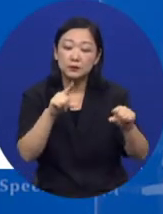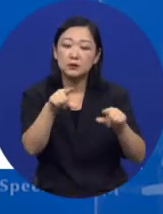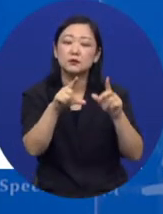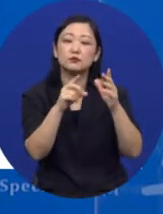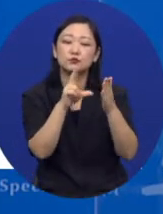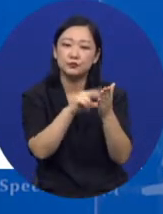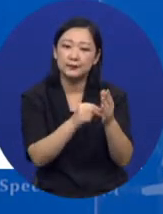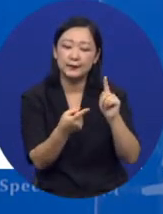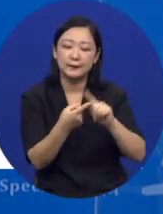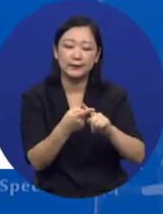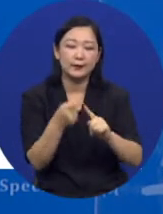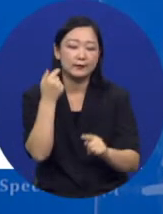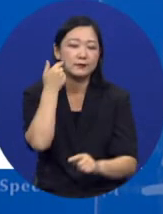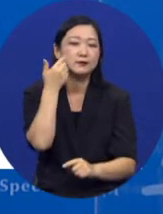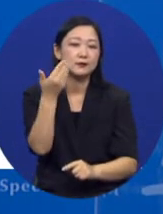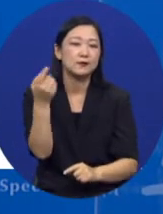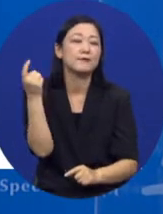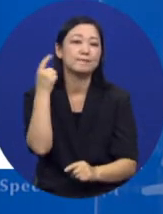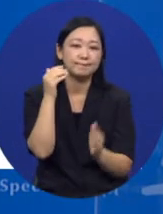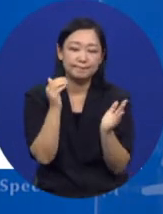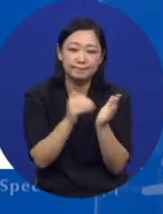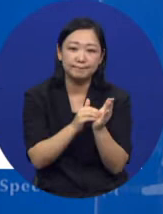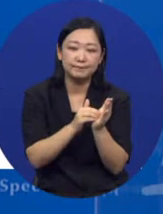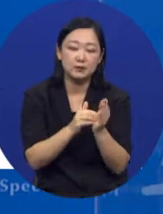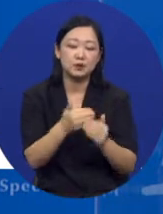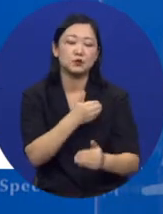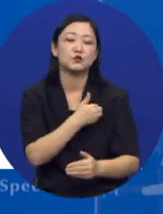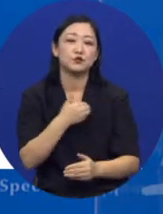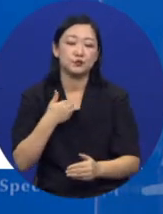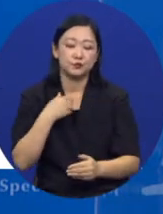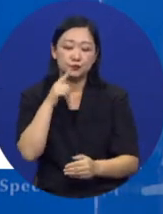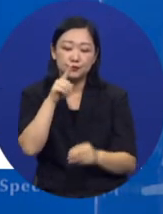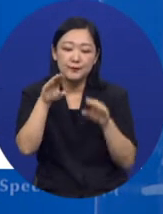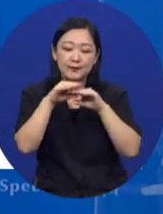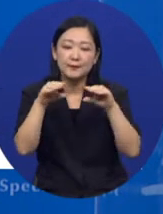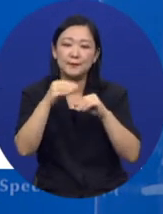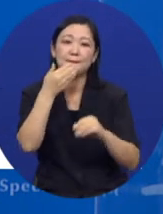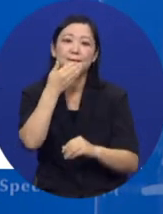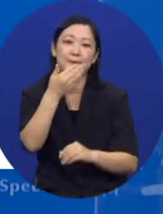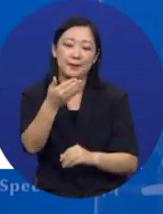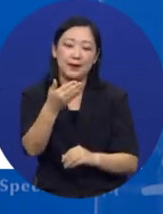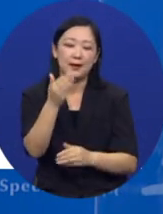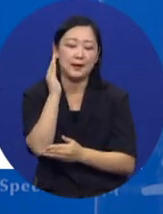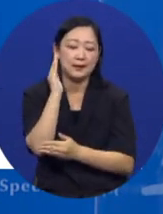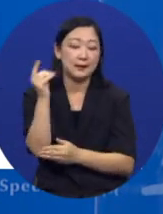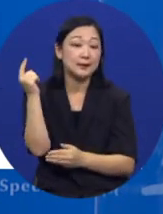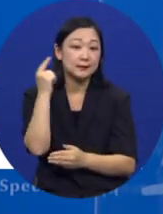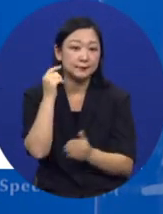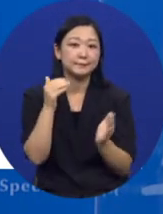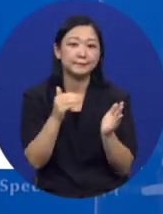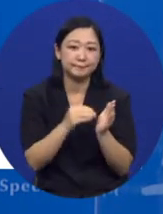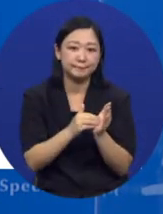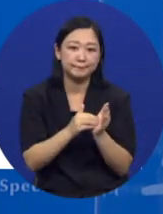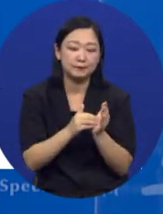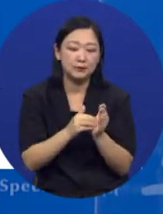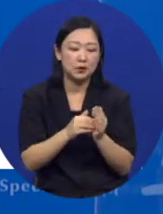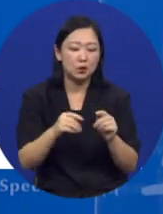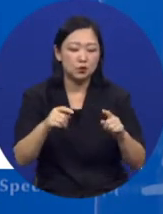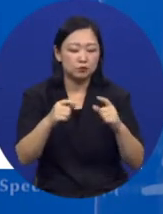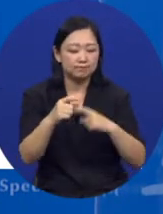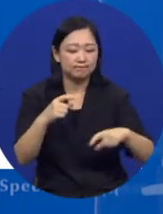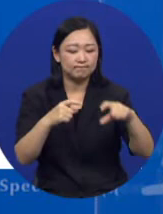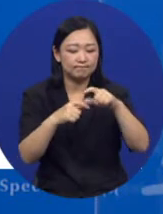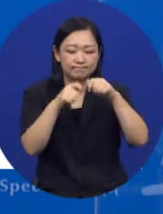대한 의견을 들은 바가 있습니다. 충분히 해명이 가능하다라는 얘기를 좀 들었었고, 좀더